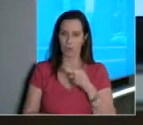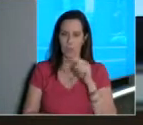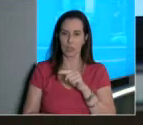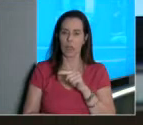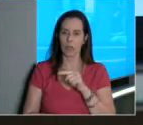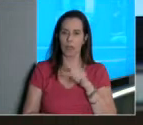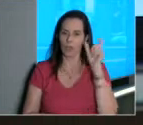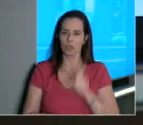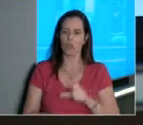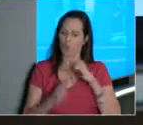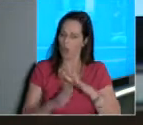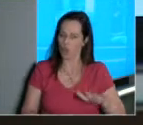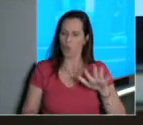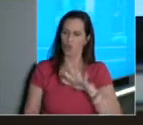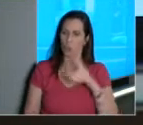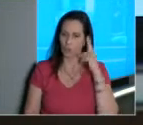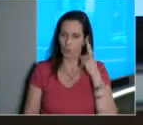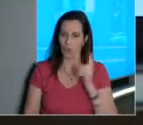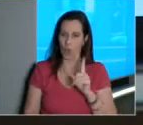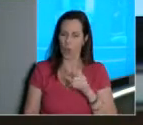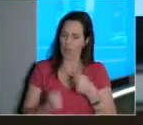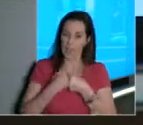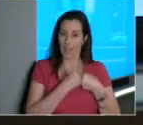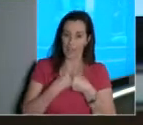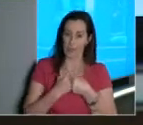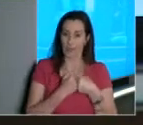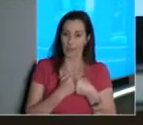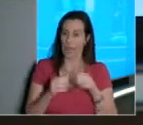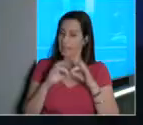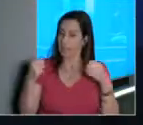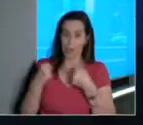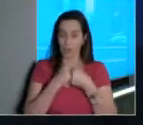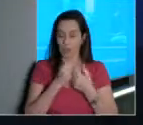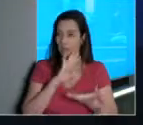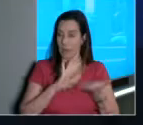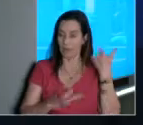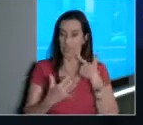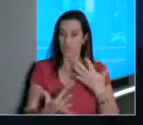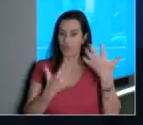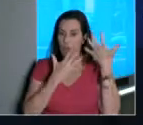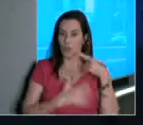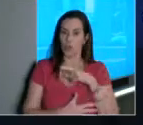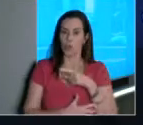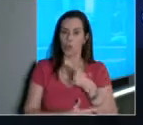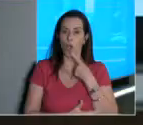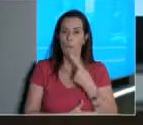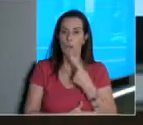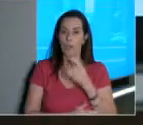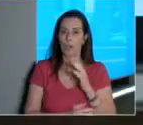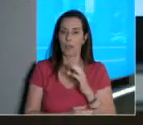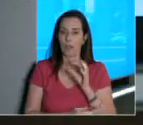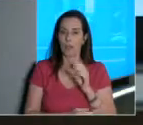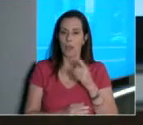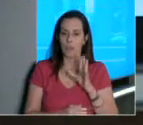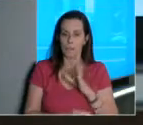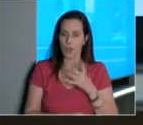מה שנקרא תושב שכונות, שאתה יודע, לא רק נאבק, ואתה יודע, התחיל את המאבק הזה כבר לפני עשור, אלא הוא מבטא את הפצע.